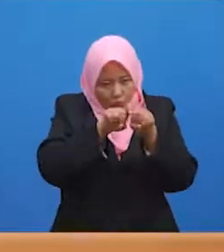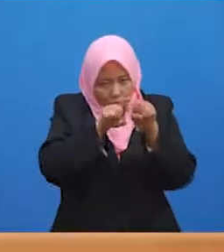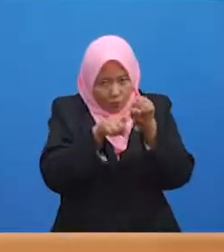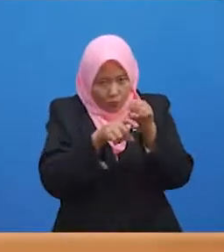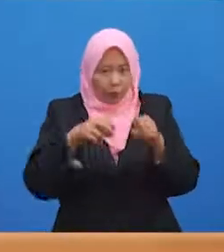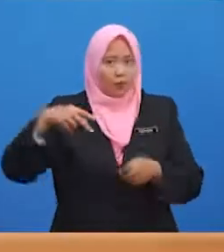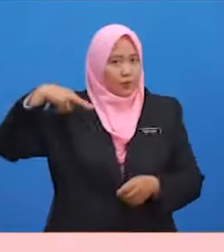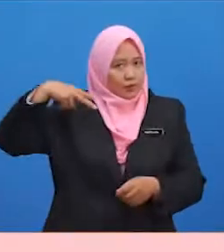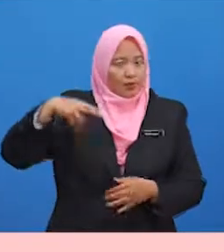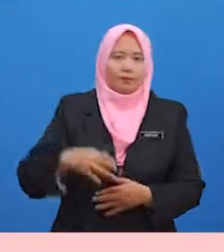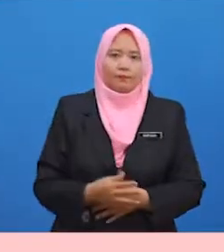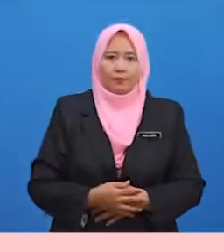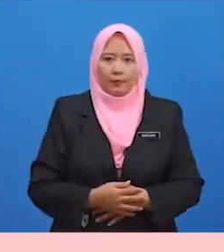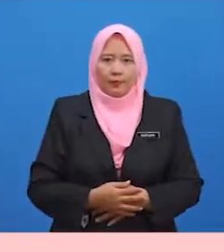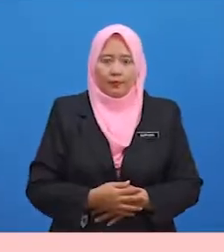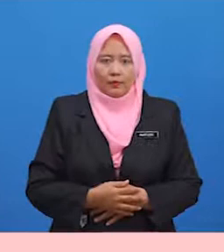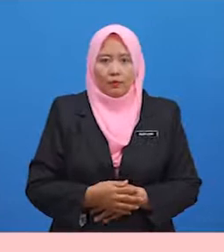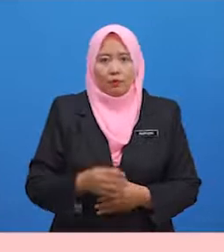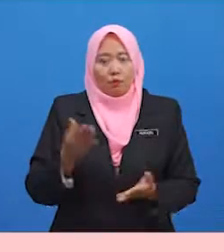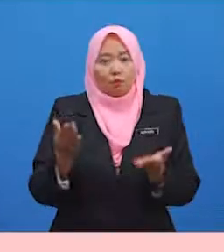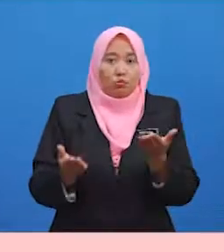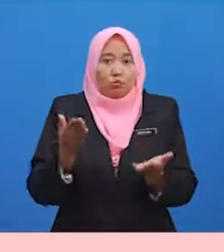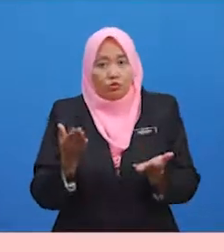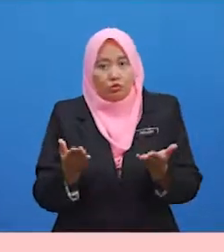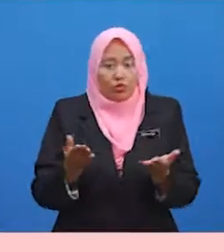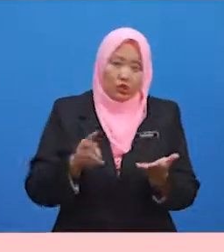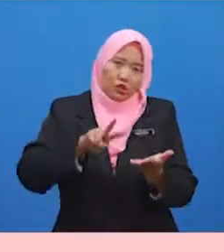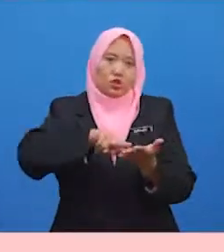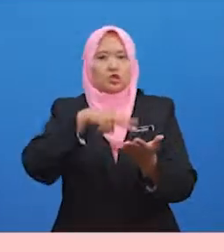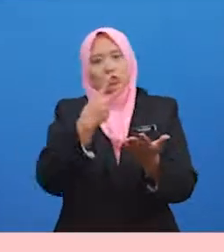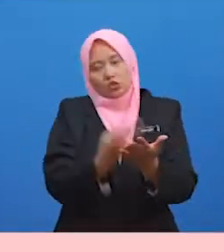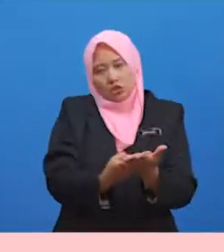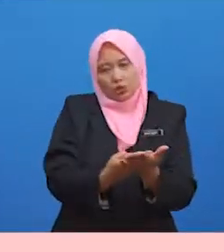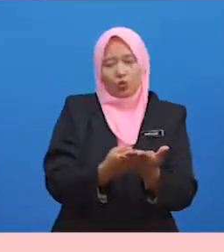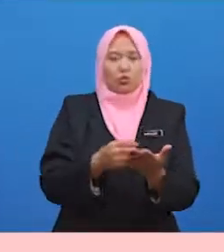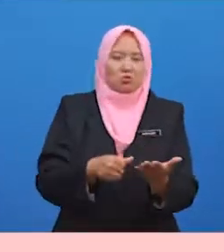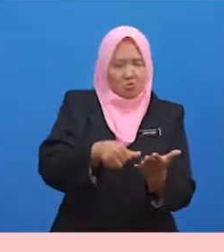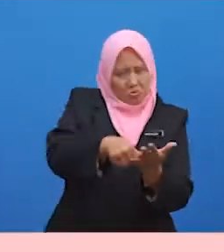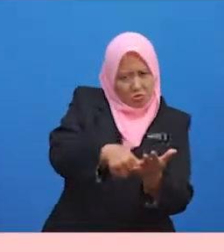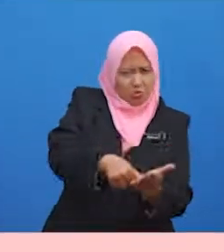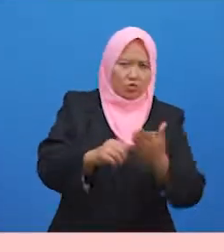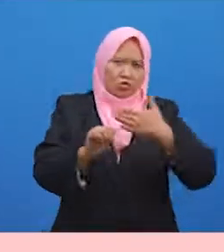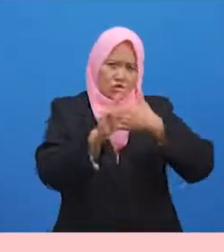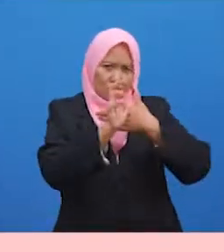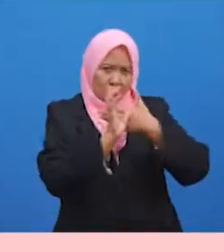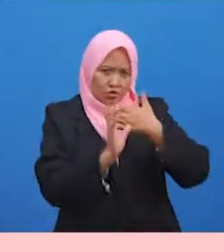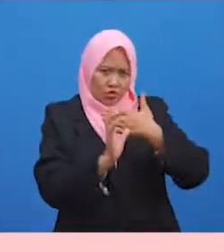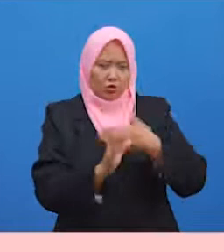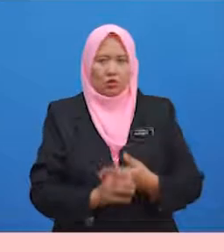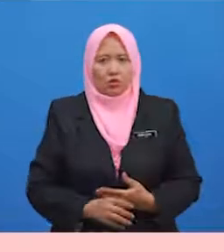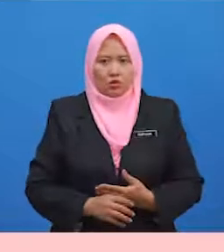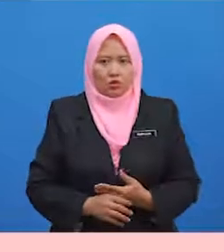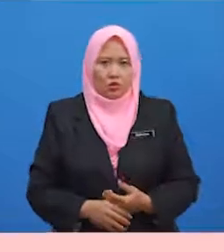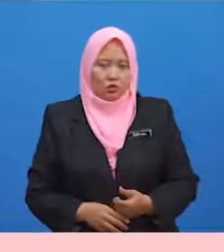Sprain boleh berlaku disebabkan oleh terjatuh dan impak kepada bahagian kecederaan, pelanggaran antara objek bergerak atau